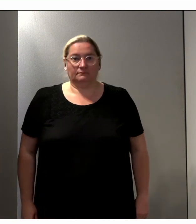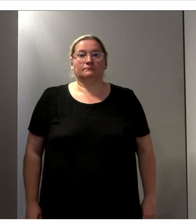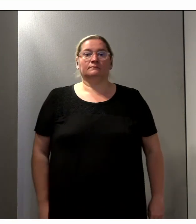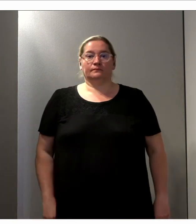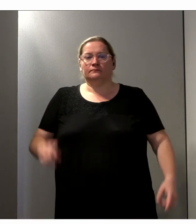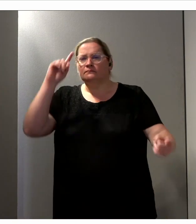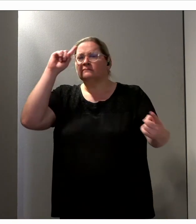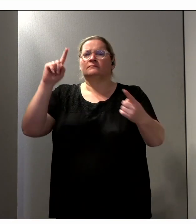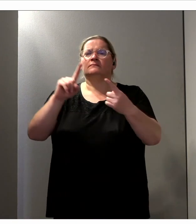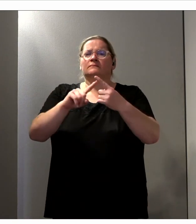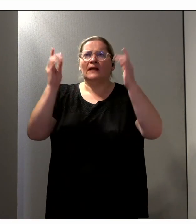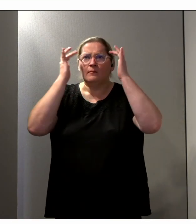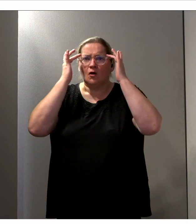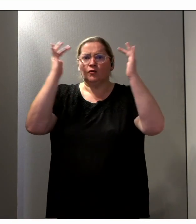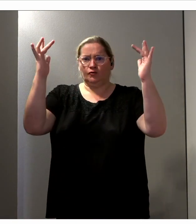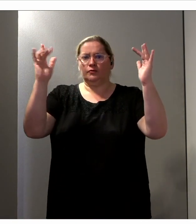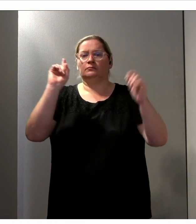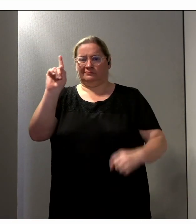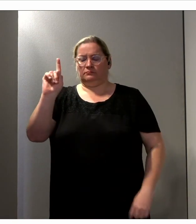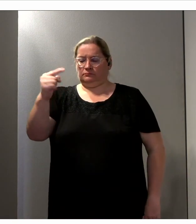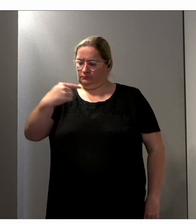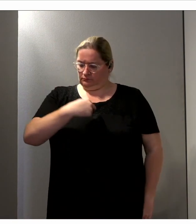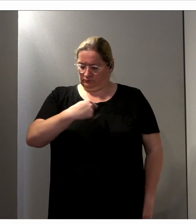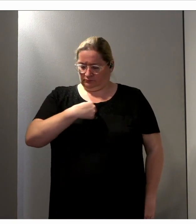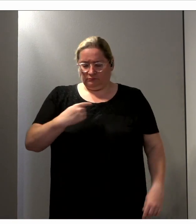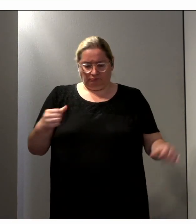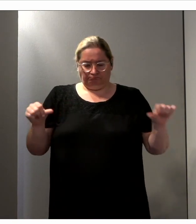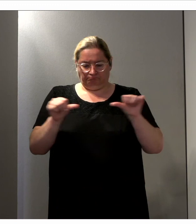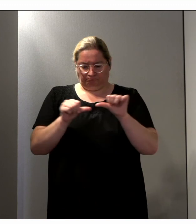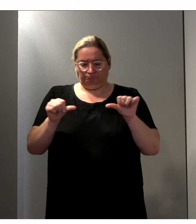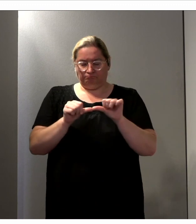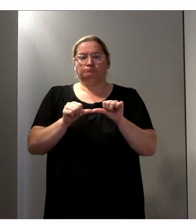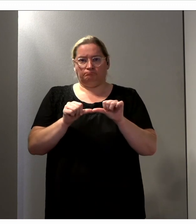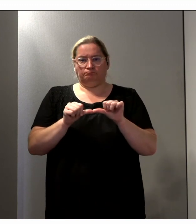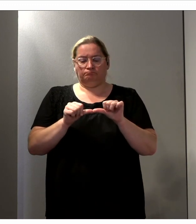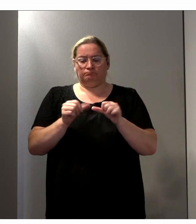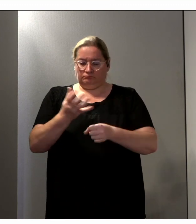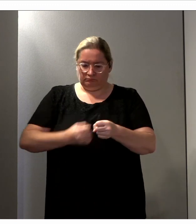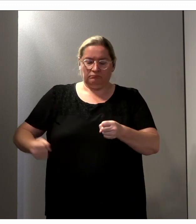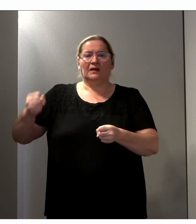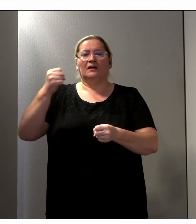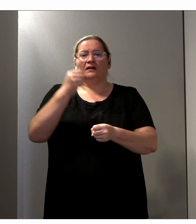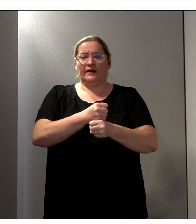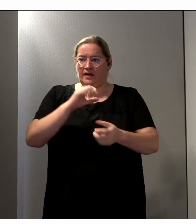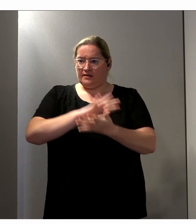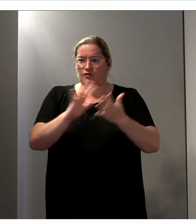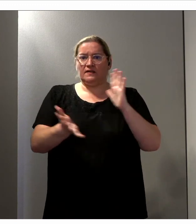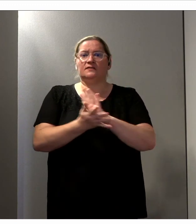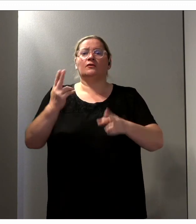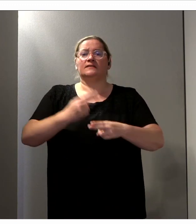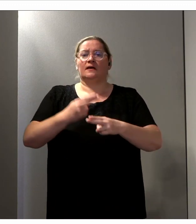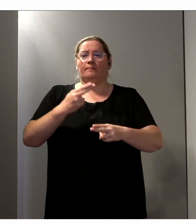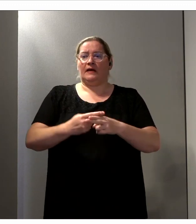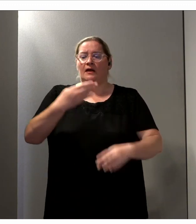je suis passée dans la phase de créer une association, Macanak et vous.